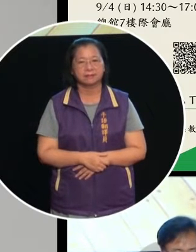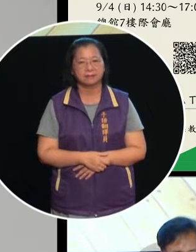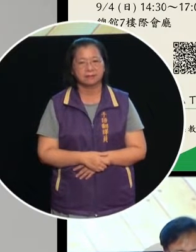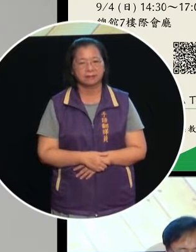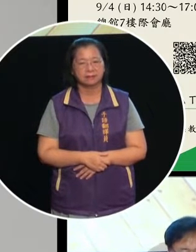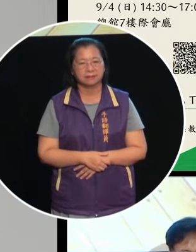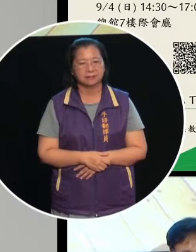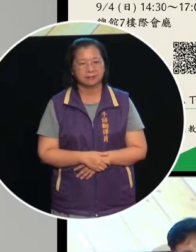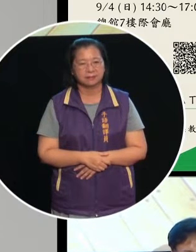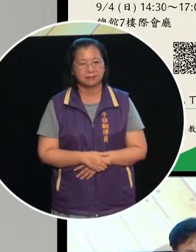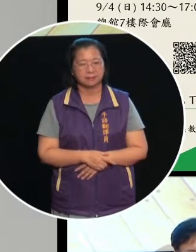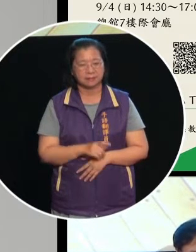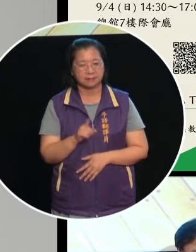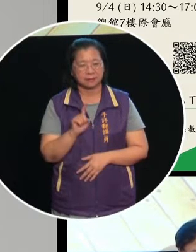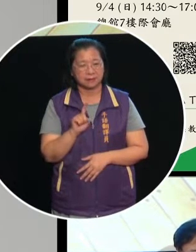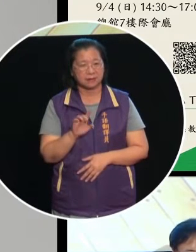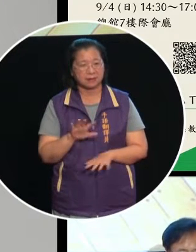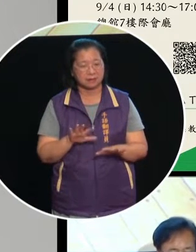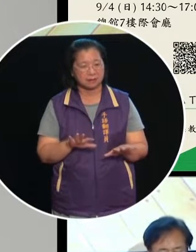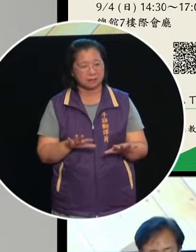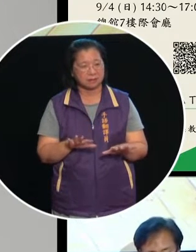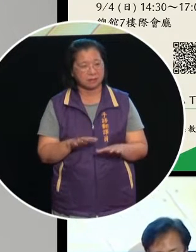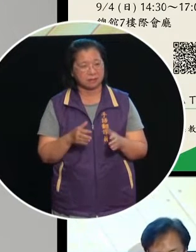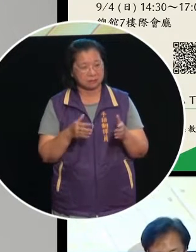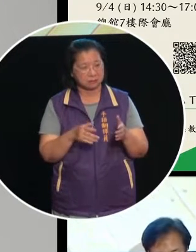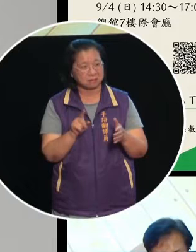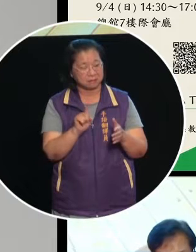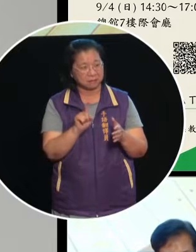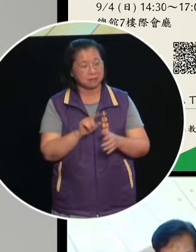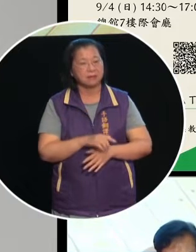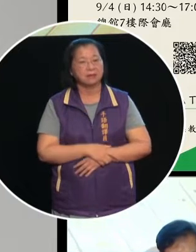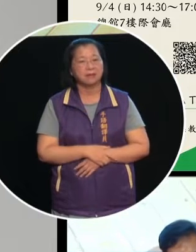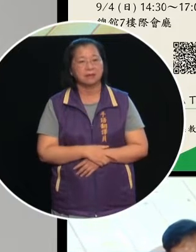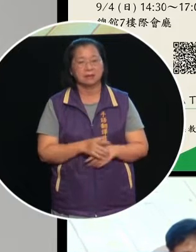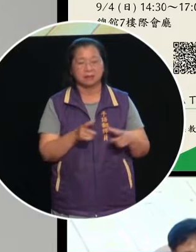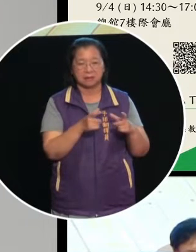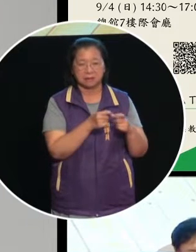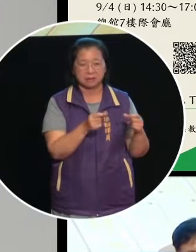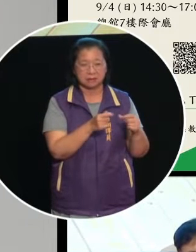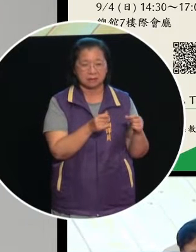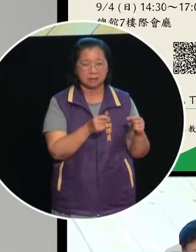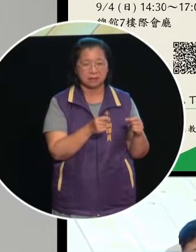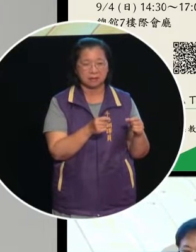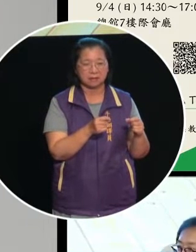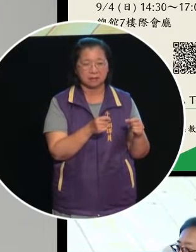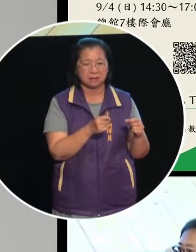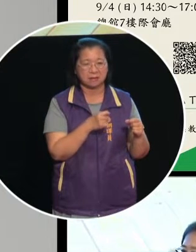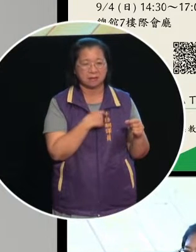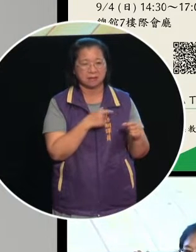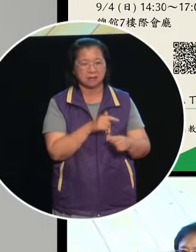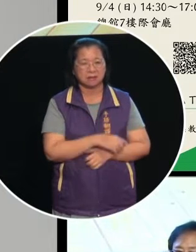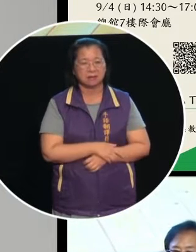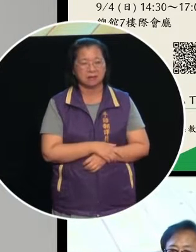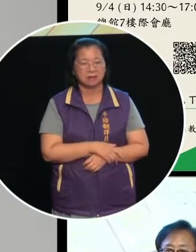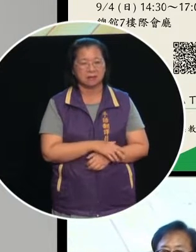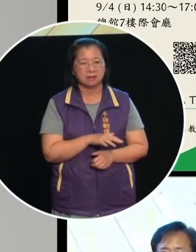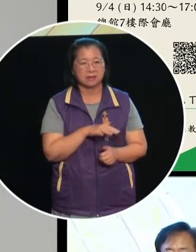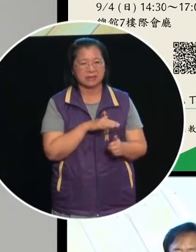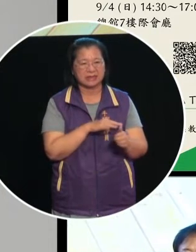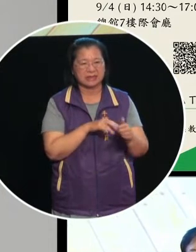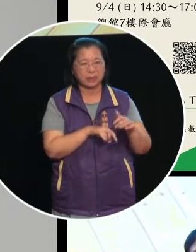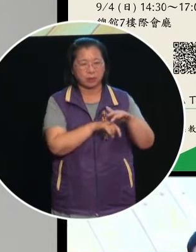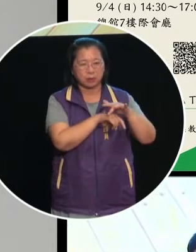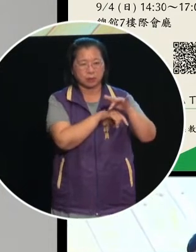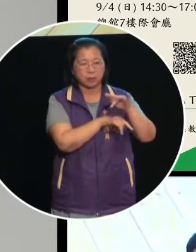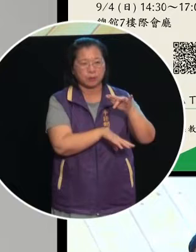怎么那么可以乐观？因为这个部分是有一个日本的情况，就是中国的导弹打到日本的经济海